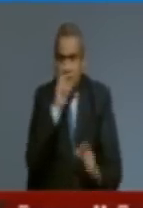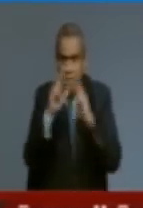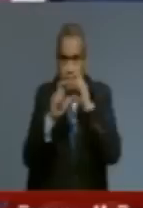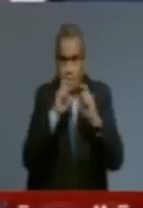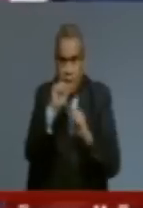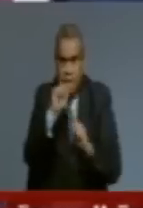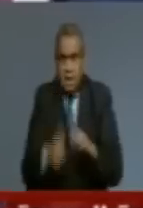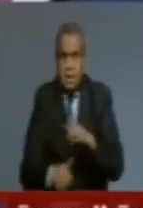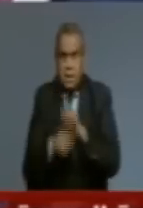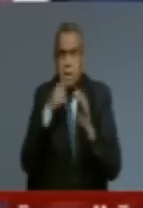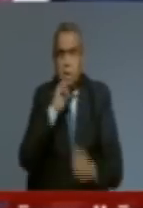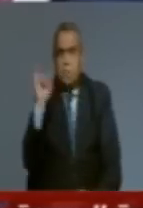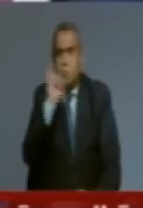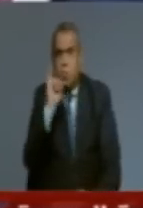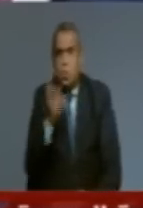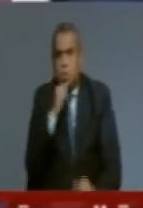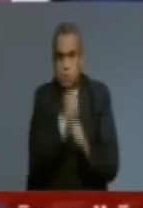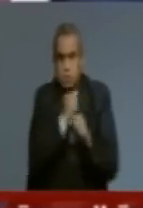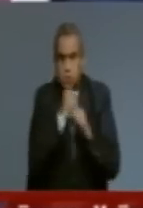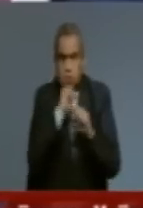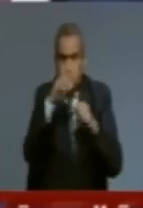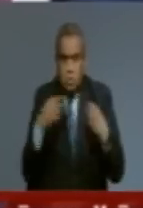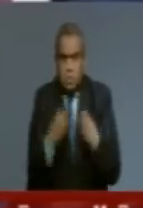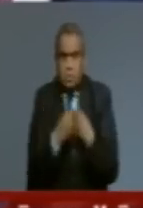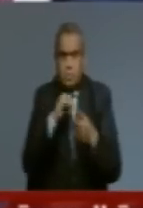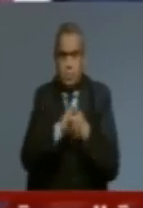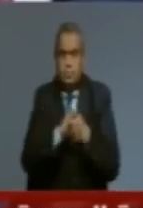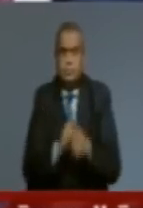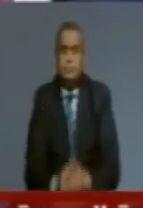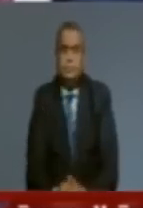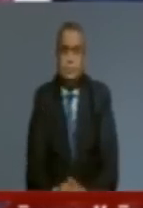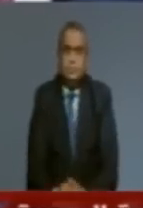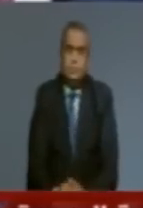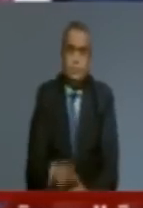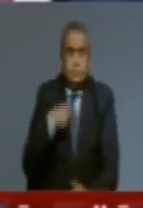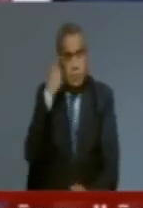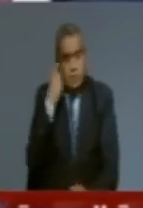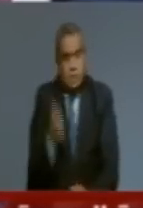الأولوية، ونحن نشاطر فكرة